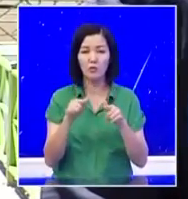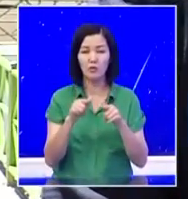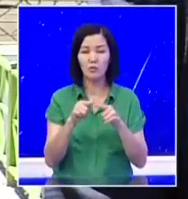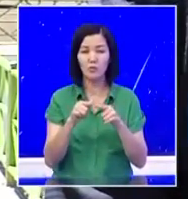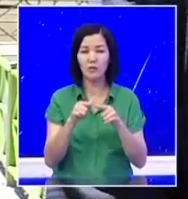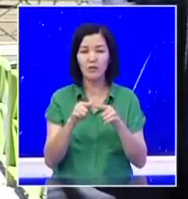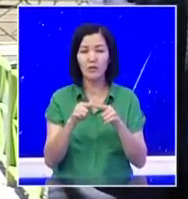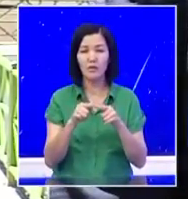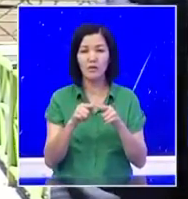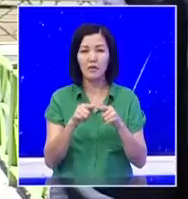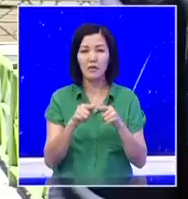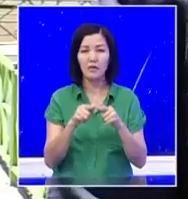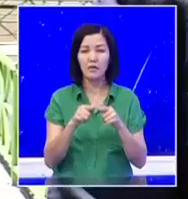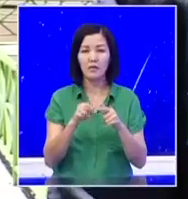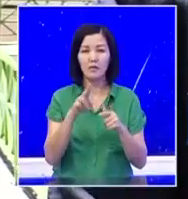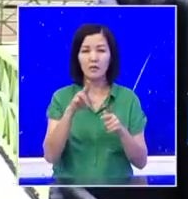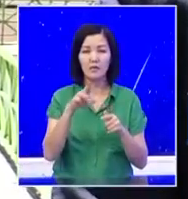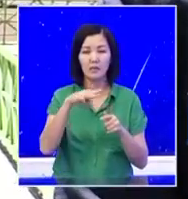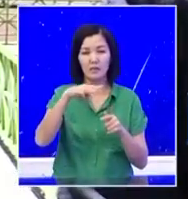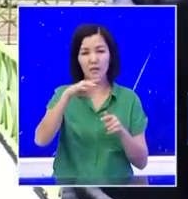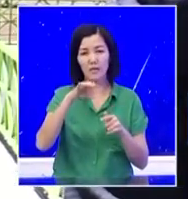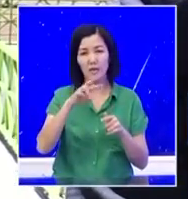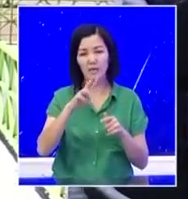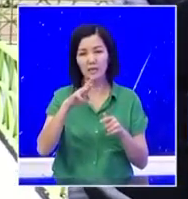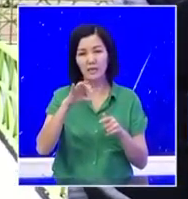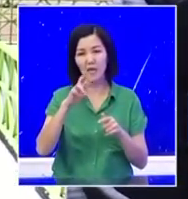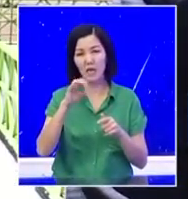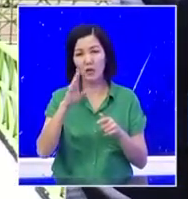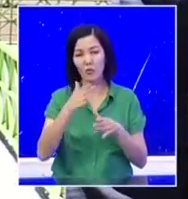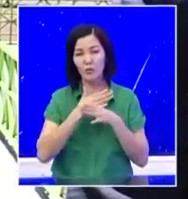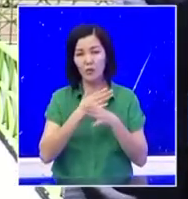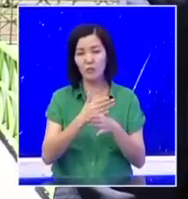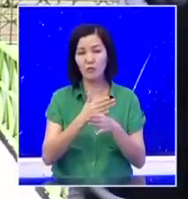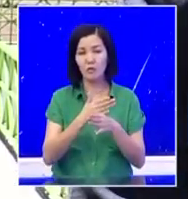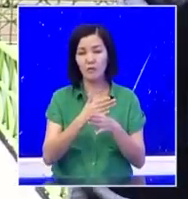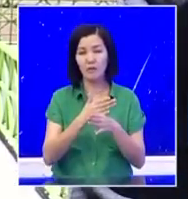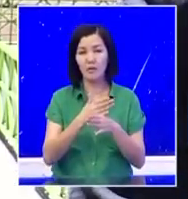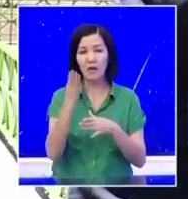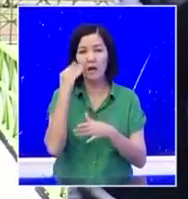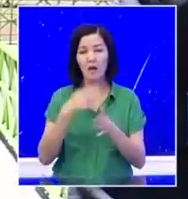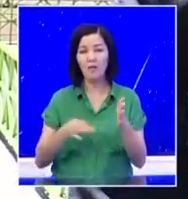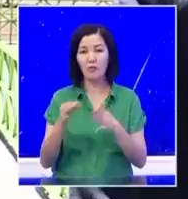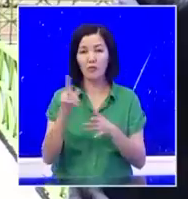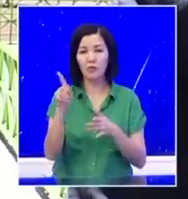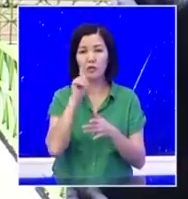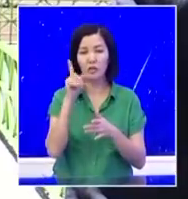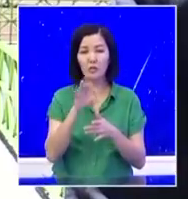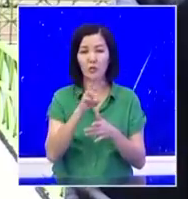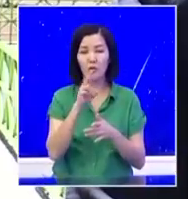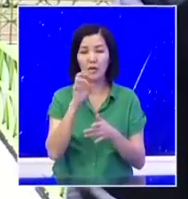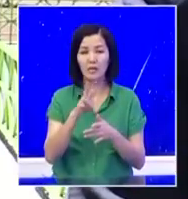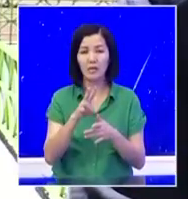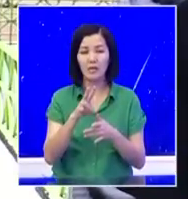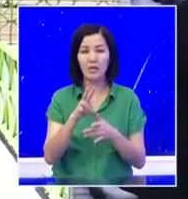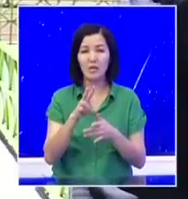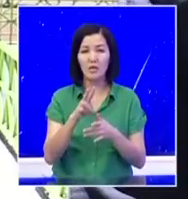де Транс Телекомның демеушілігімен және де осы Алматы облысындағы Жас Отан жастар